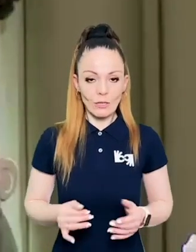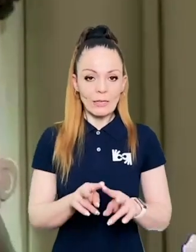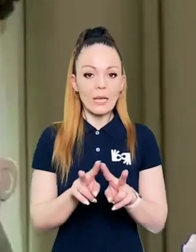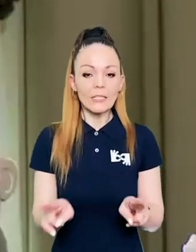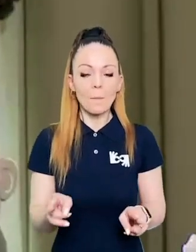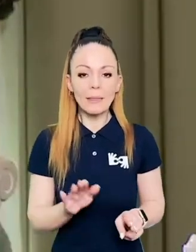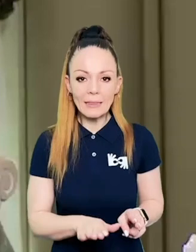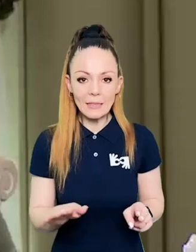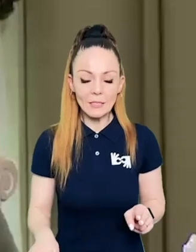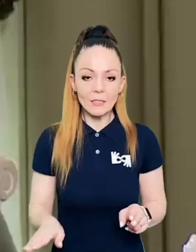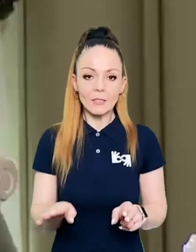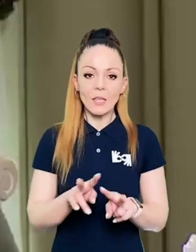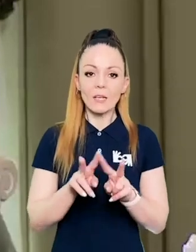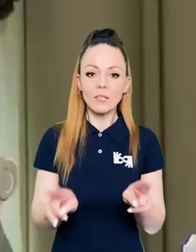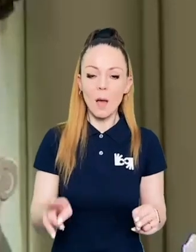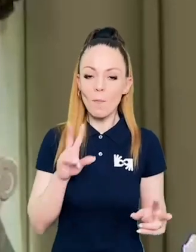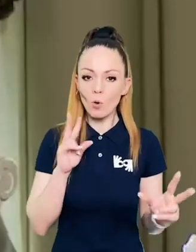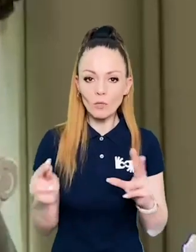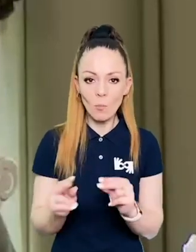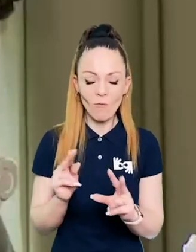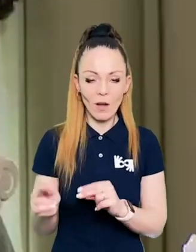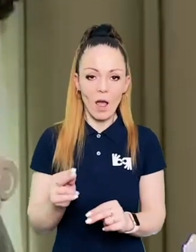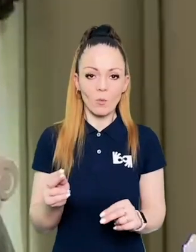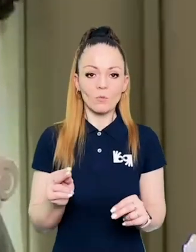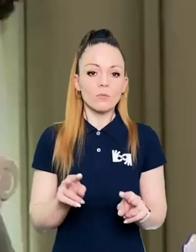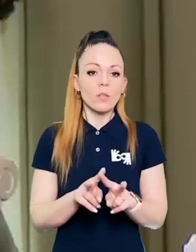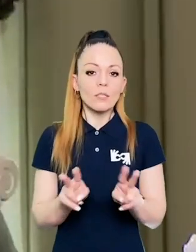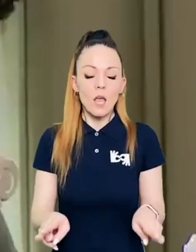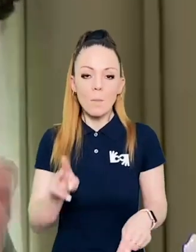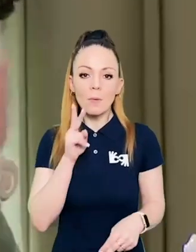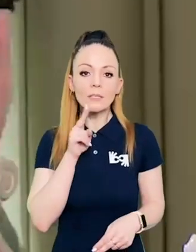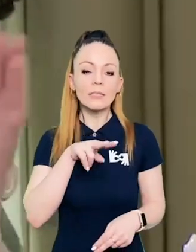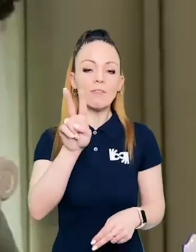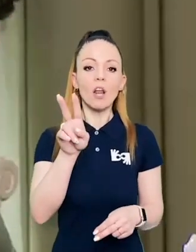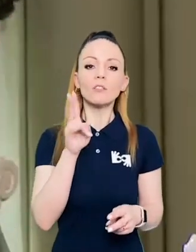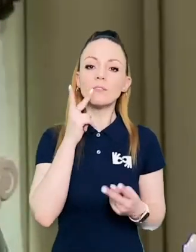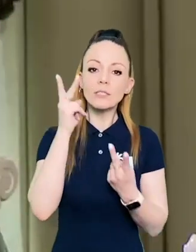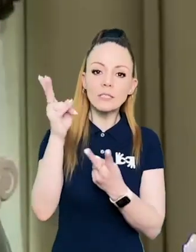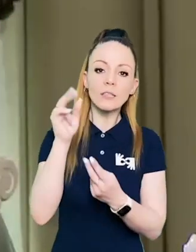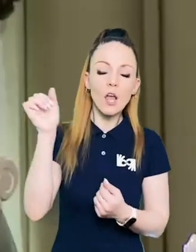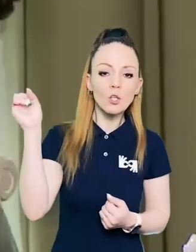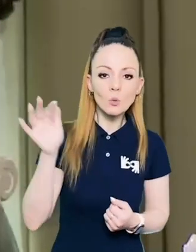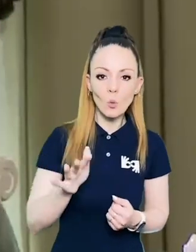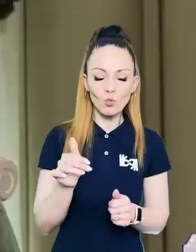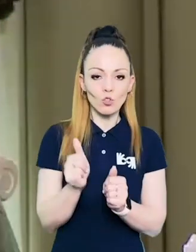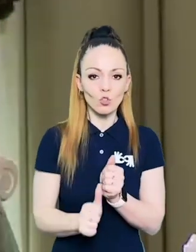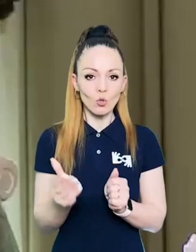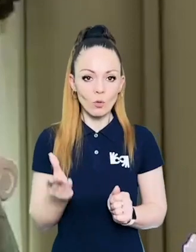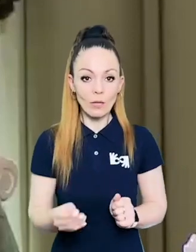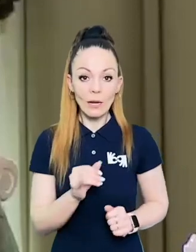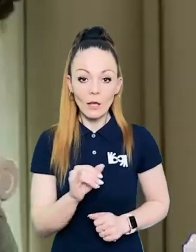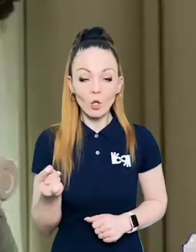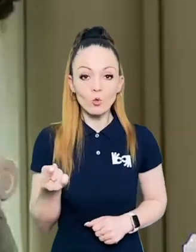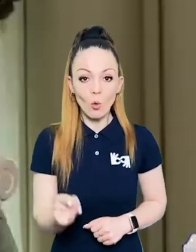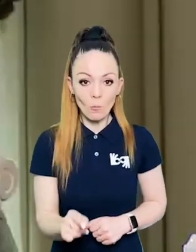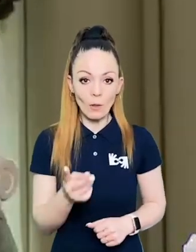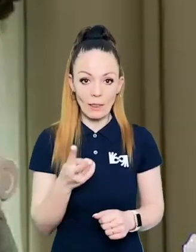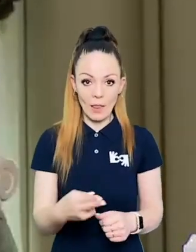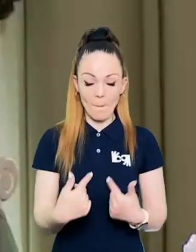хочуть жити. І такі самі діти, так само розмовляють. І таке сам, так само дивляться на сонце щоденно. І